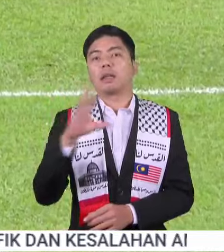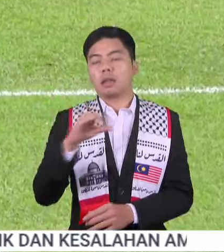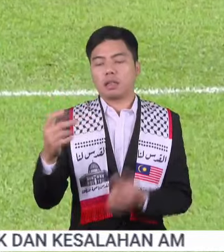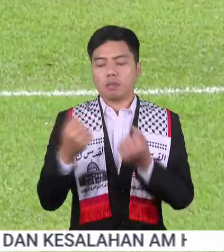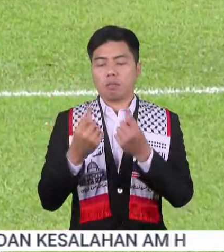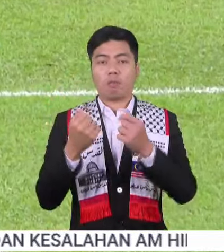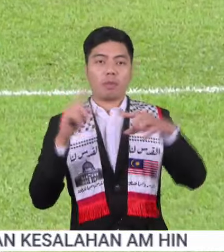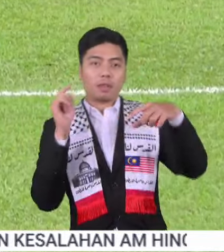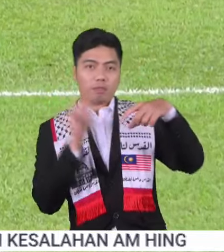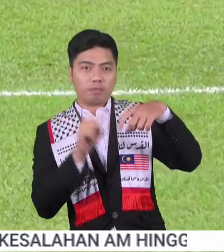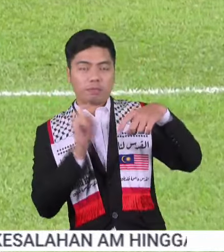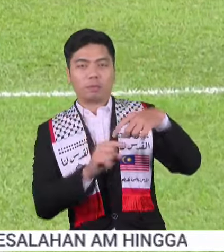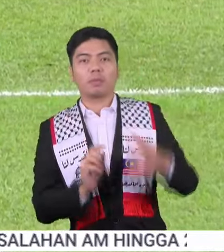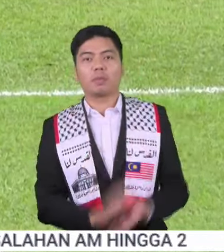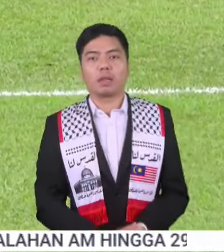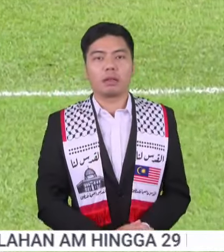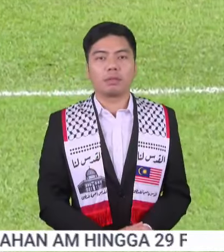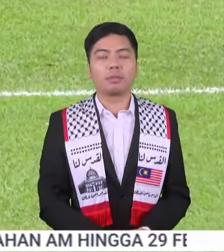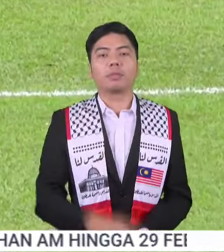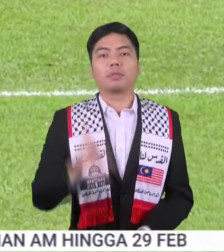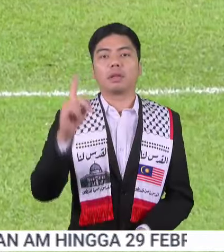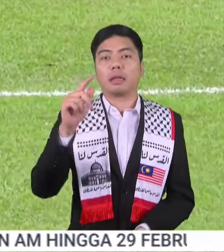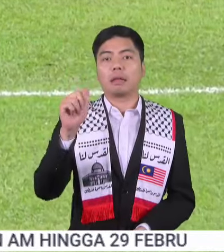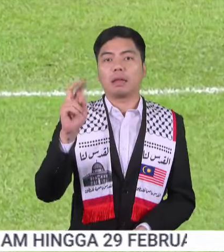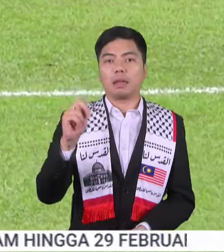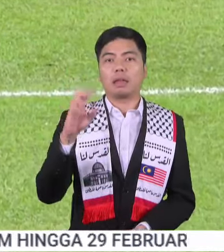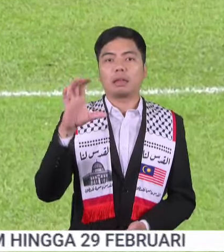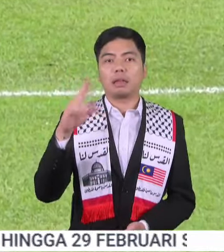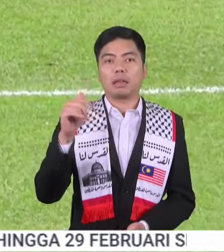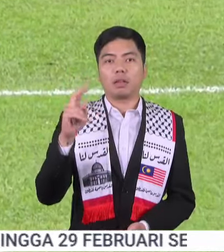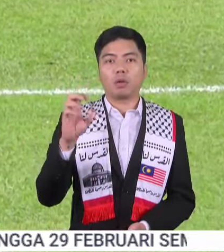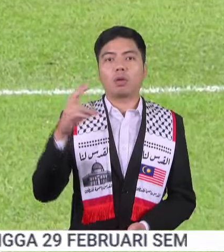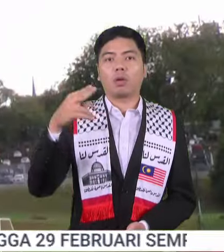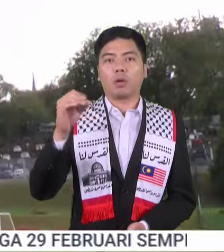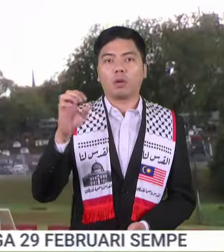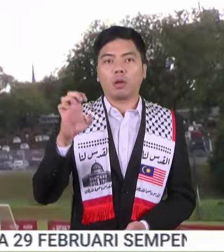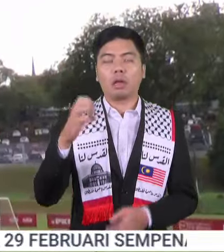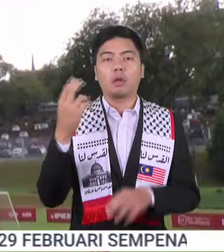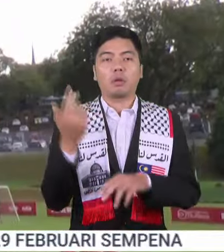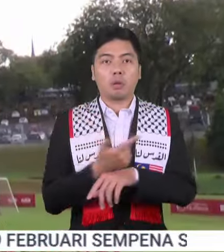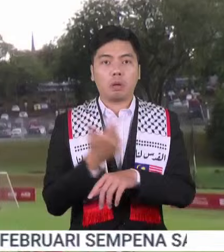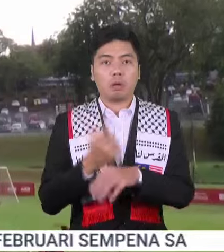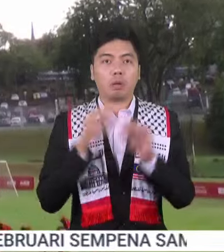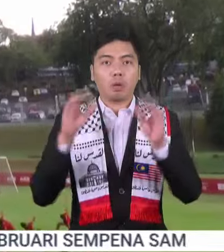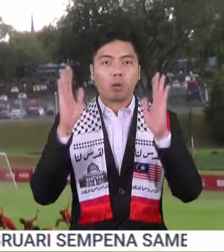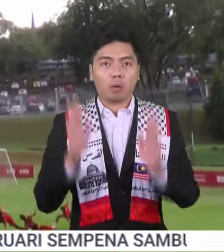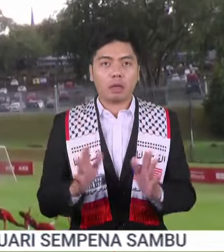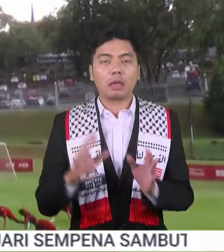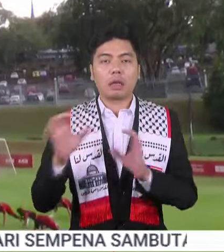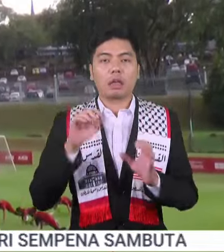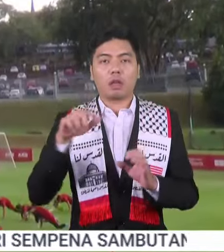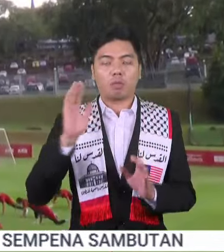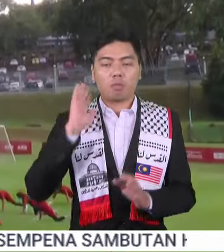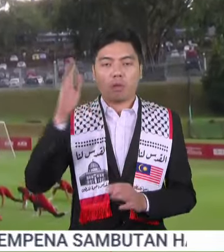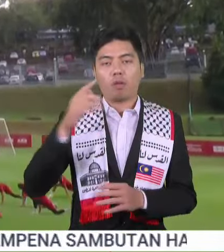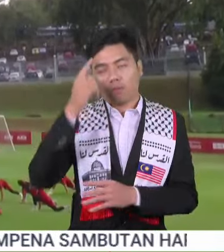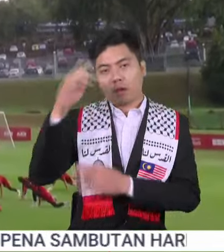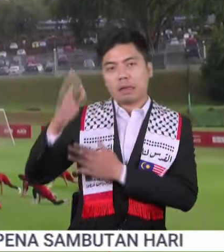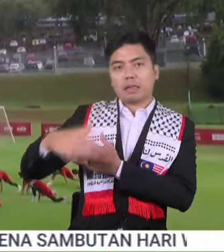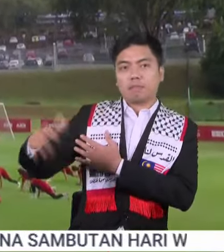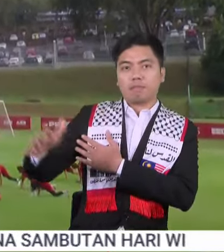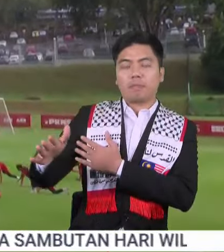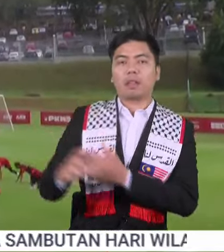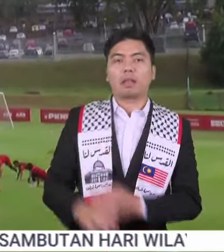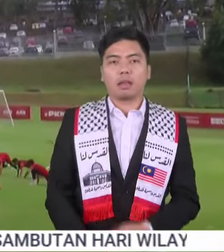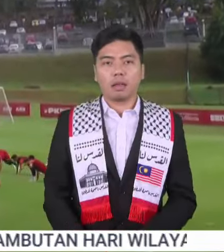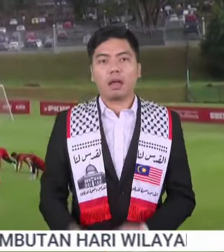jaringan gol. Menurut Ketua Jurulatih Tan Cheng Ho, Fortes akan membantu di bahagian sayap kiri dan kanan pasukan. Selangor FC